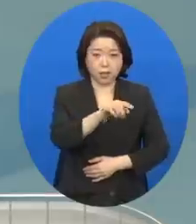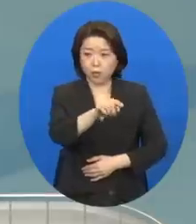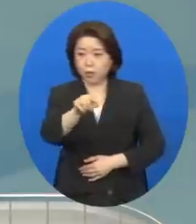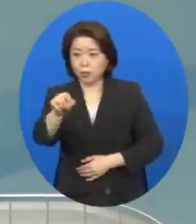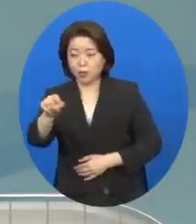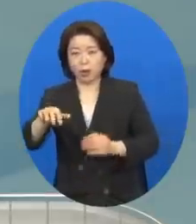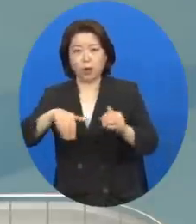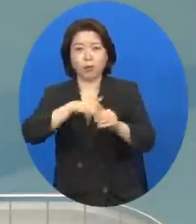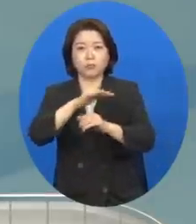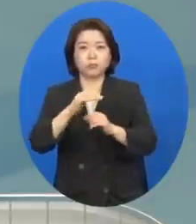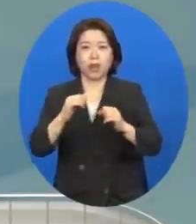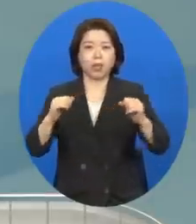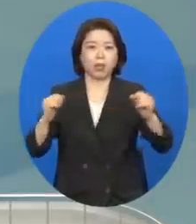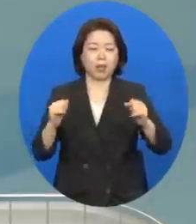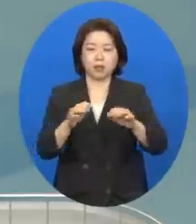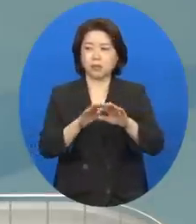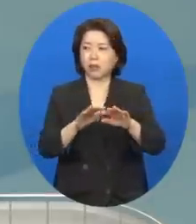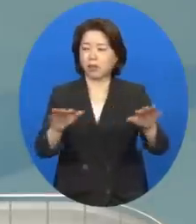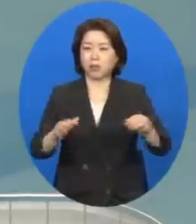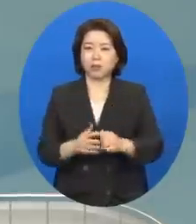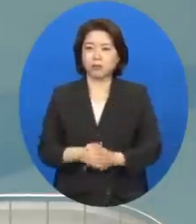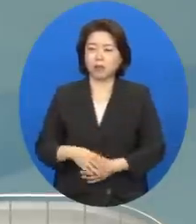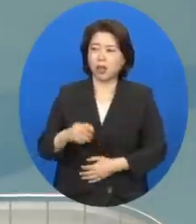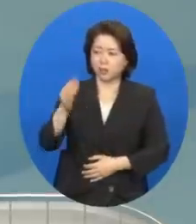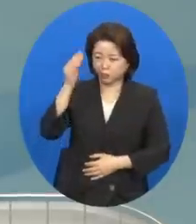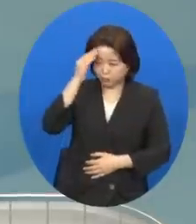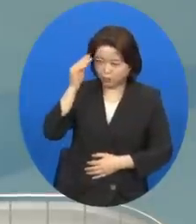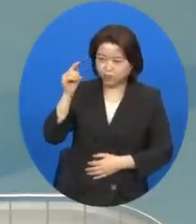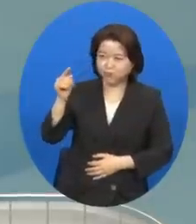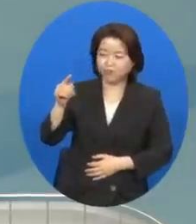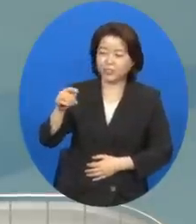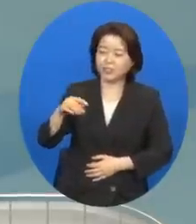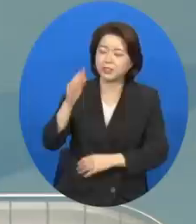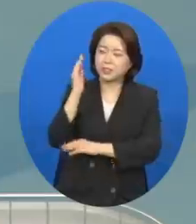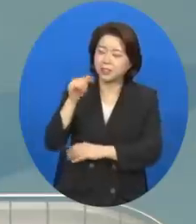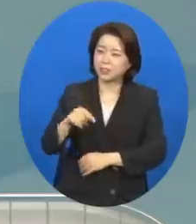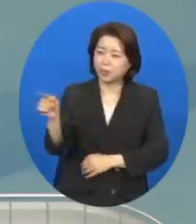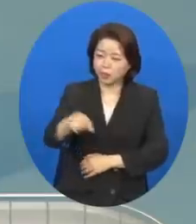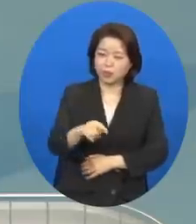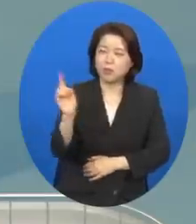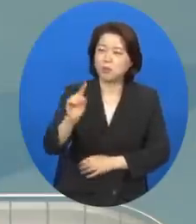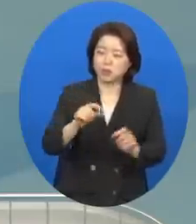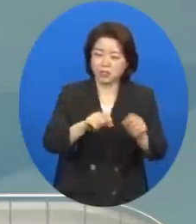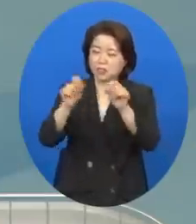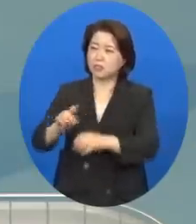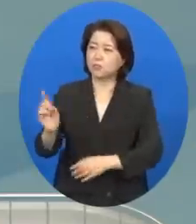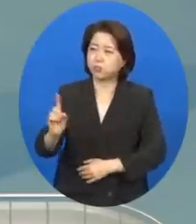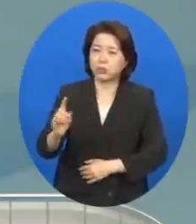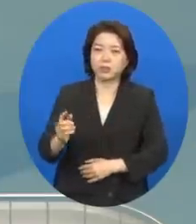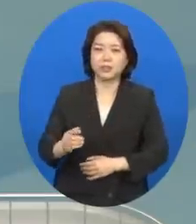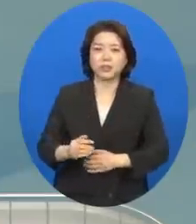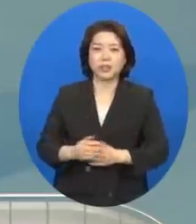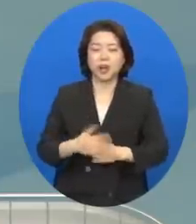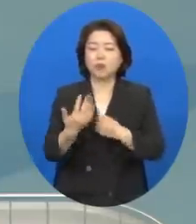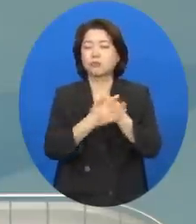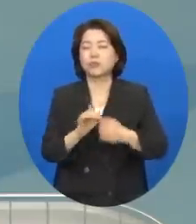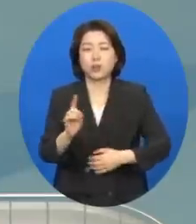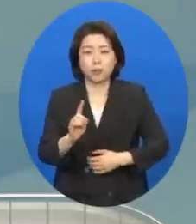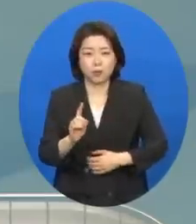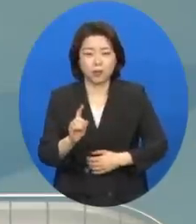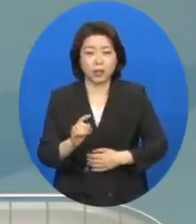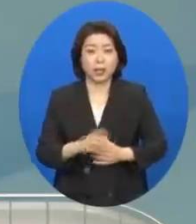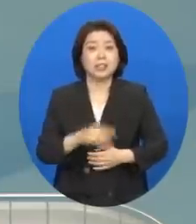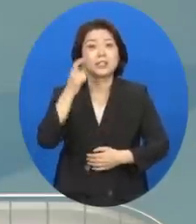냉랭해요. 그렇죠. 정말 띨띨한 강사가 와서 이게 뭐야? 이런 느낌 아니겠어요? 네. 무슨 은혜가 되겠어? 이런